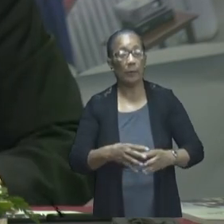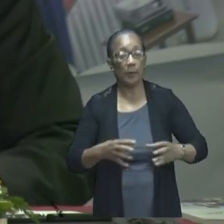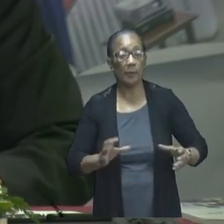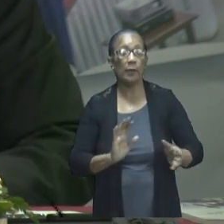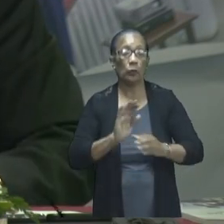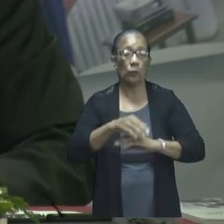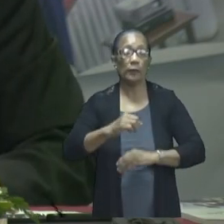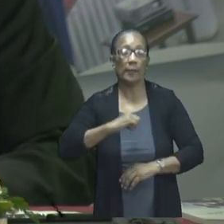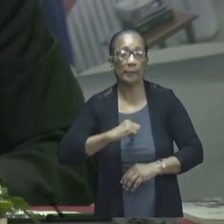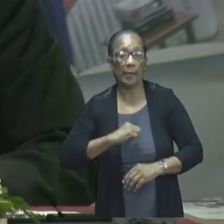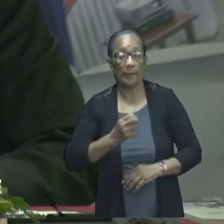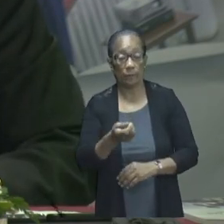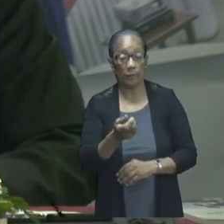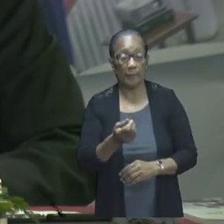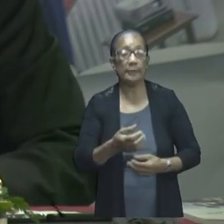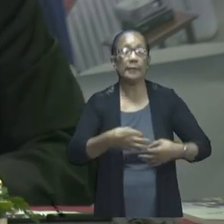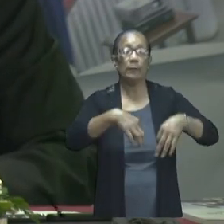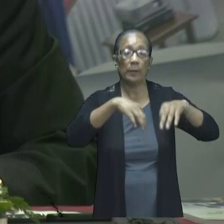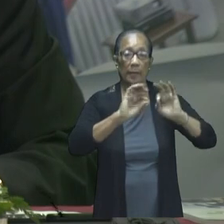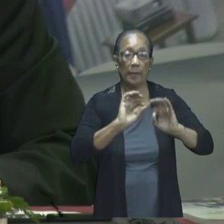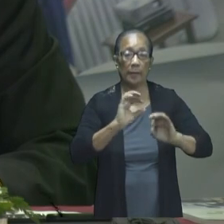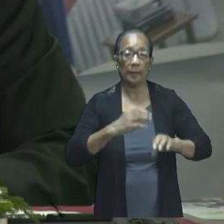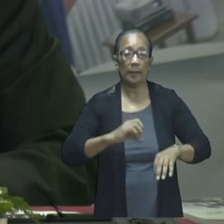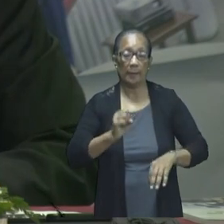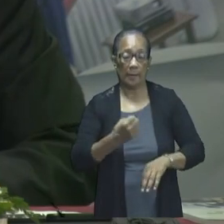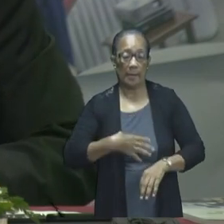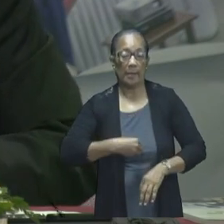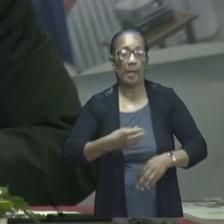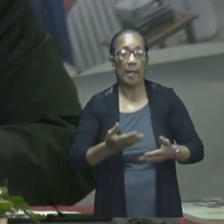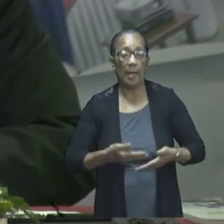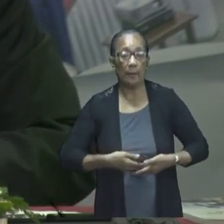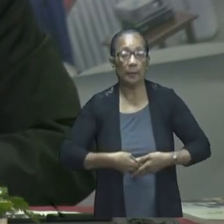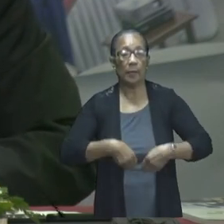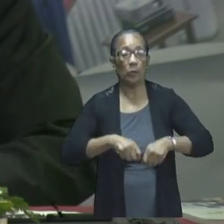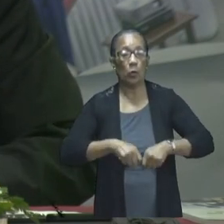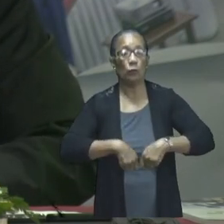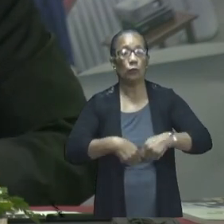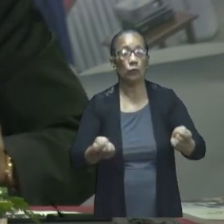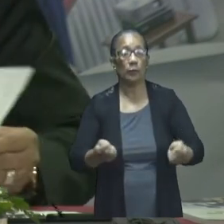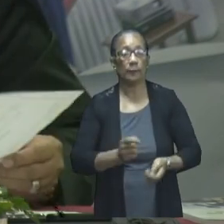haar eigen financiële beleid aan beschikken en uit voeren